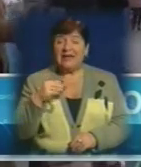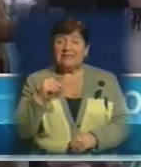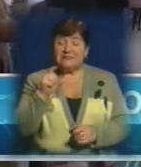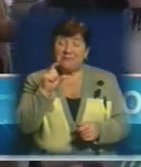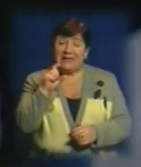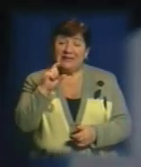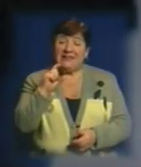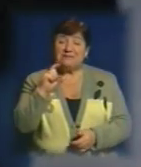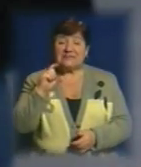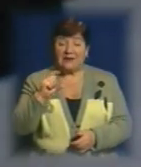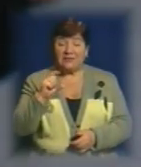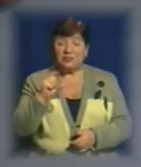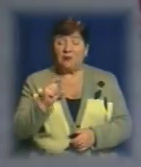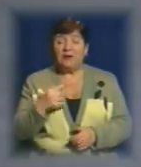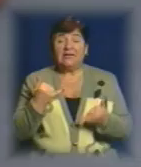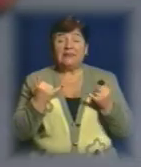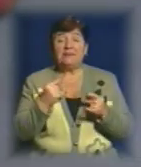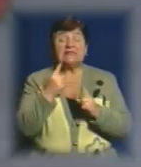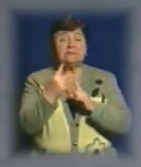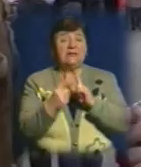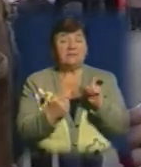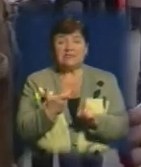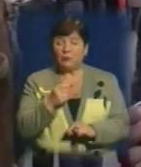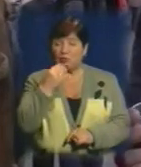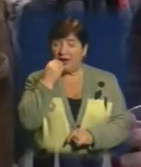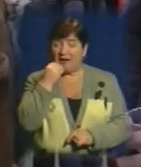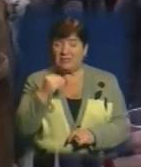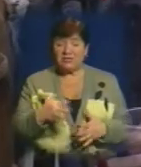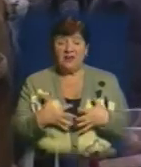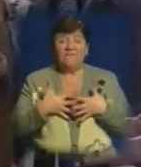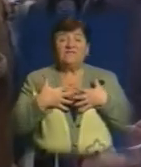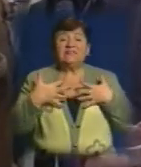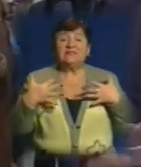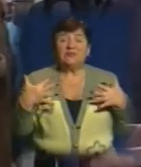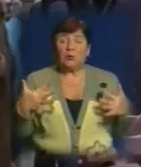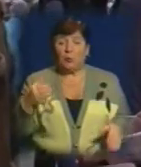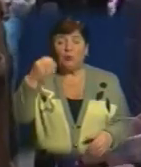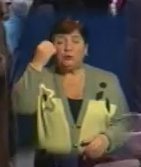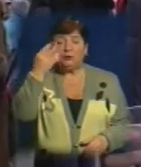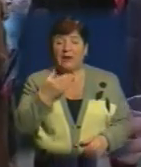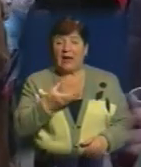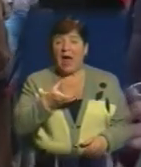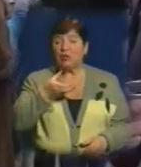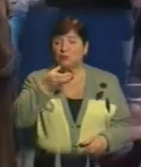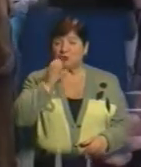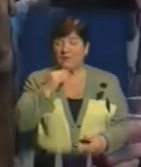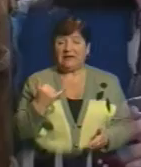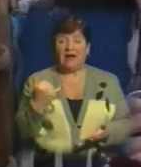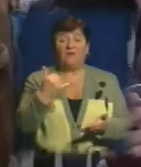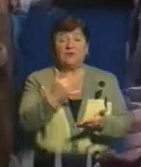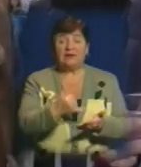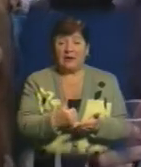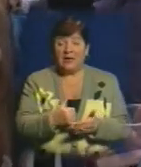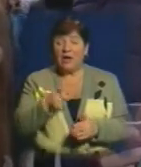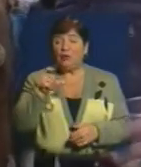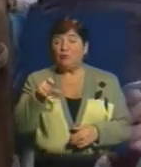стаканчиком, перший. Змінився дуже на краще, величезна культура споживання вина. Люди вже розуміються, що